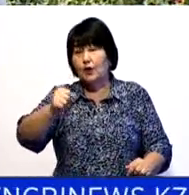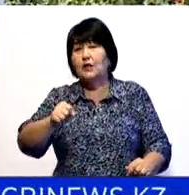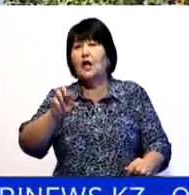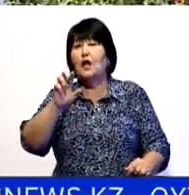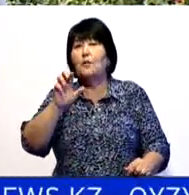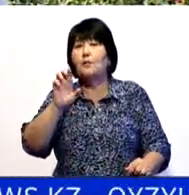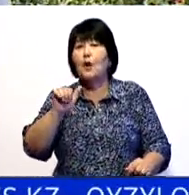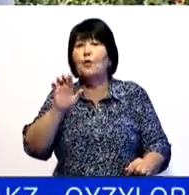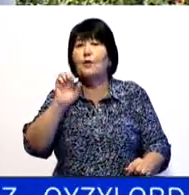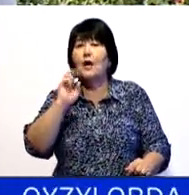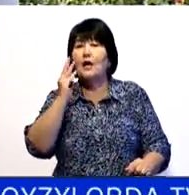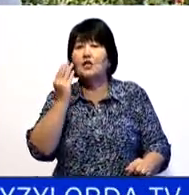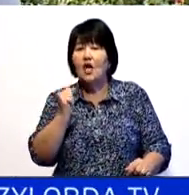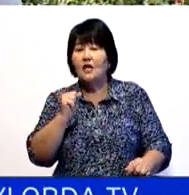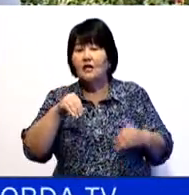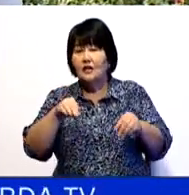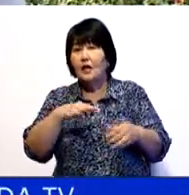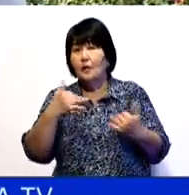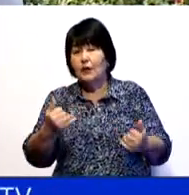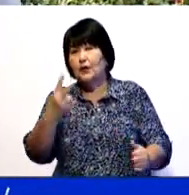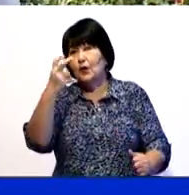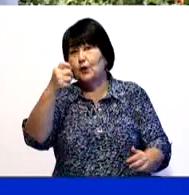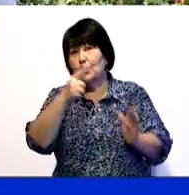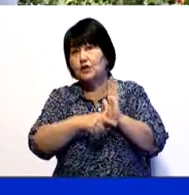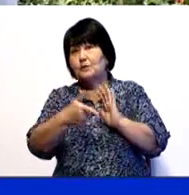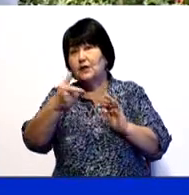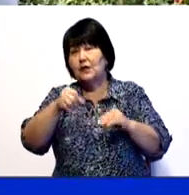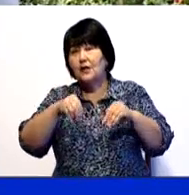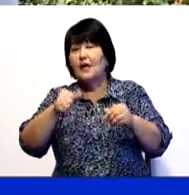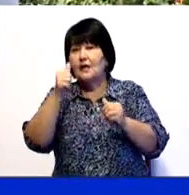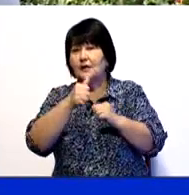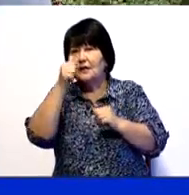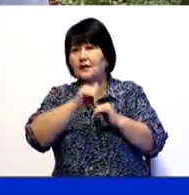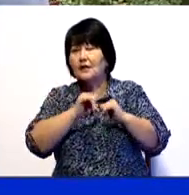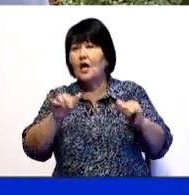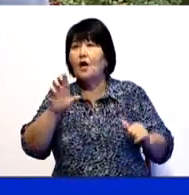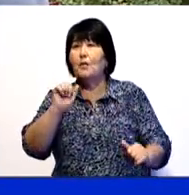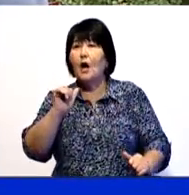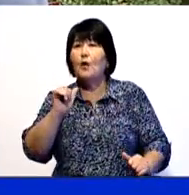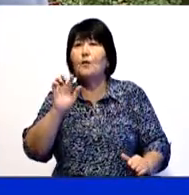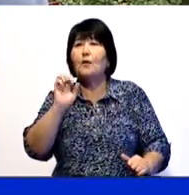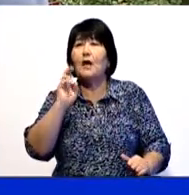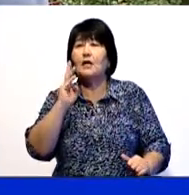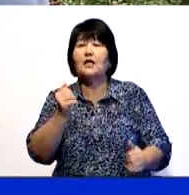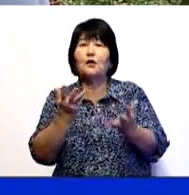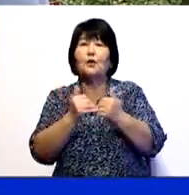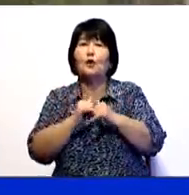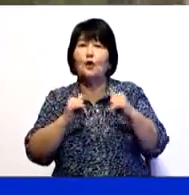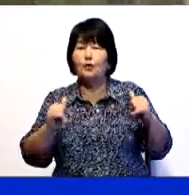әртараптандыруда еккенбіз. Енді биыл 270 гектардай егіп жатыр. Жылдан жылға мына бау-бақшаны көлемін арттырып, жылдан